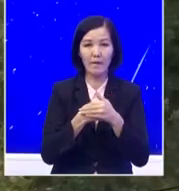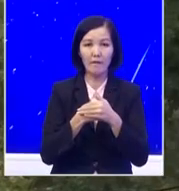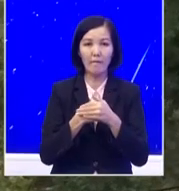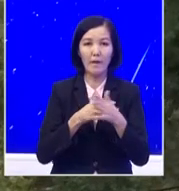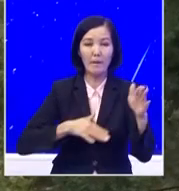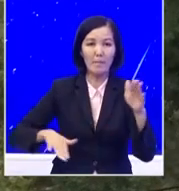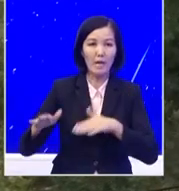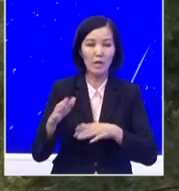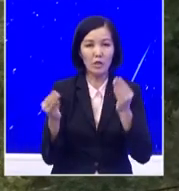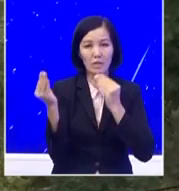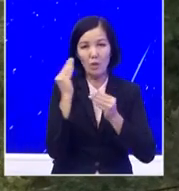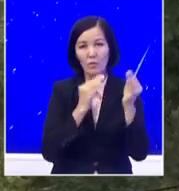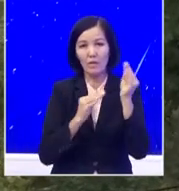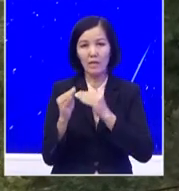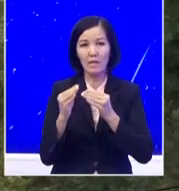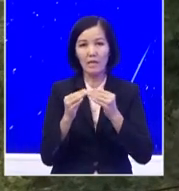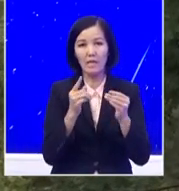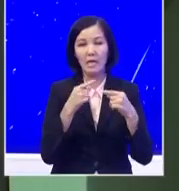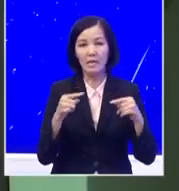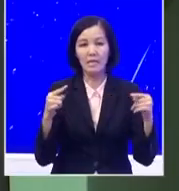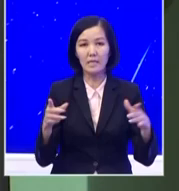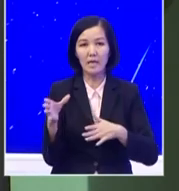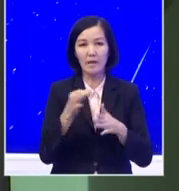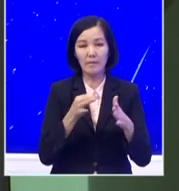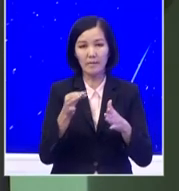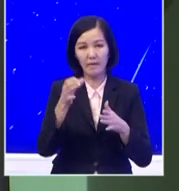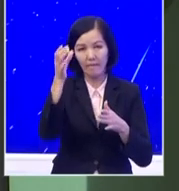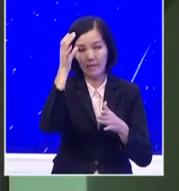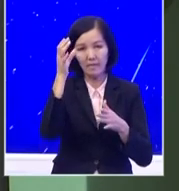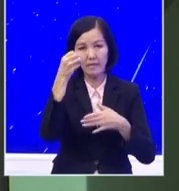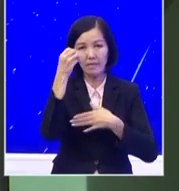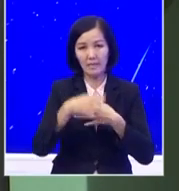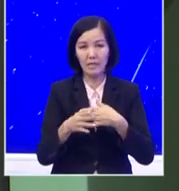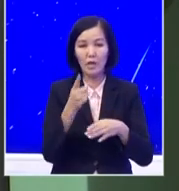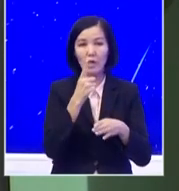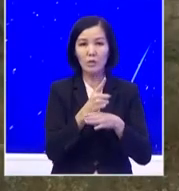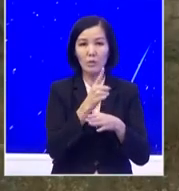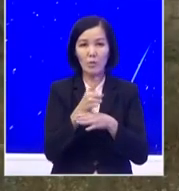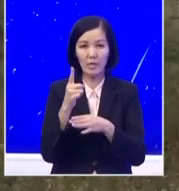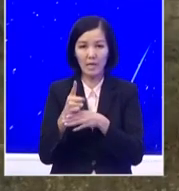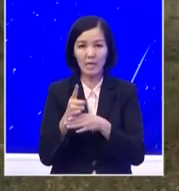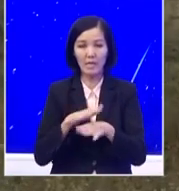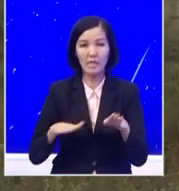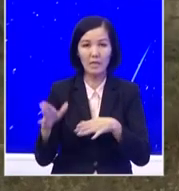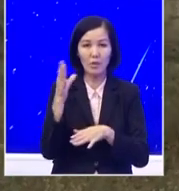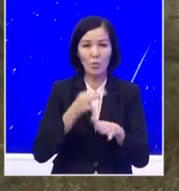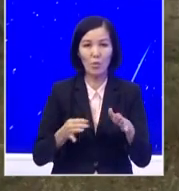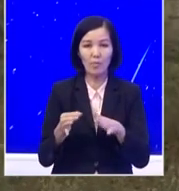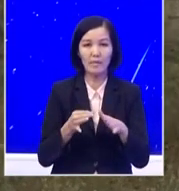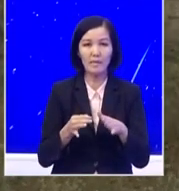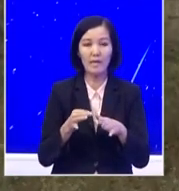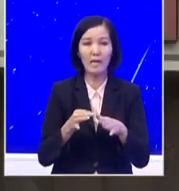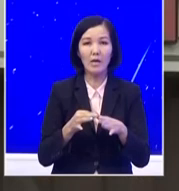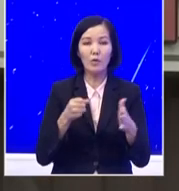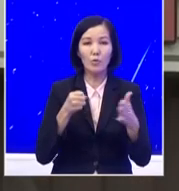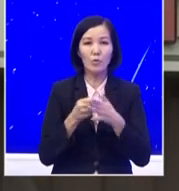пляжей, салонов красоты, а также различных образовательных центров. Строгие ограничительные меры на территории области будут